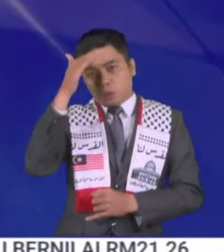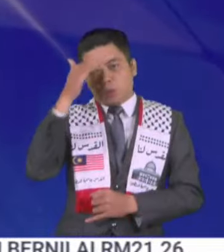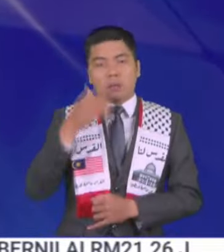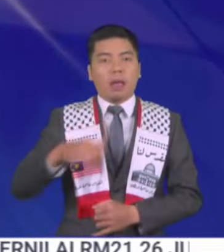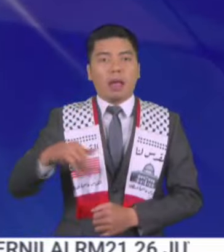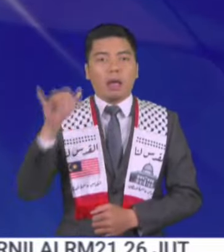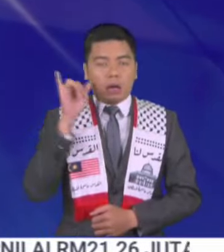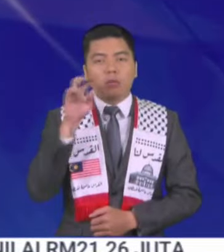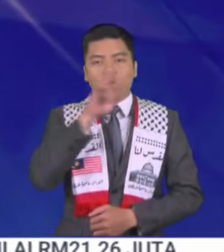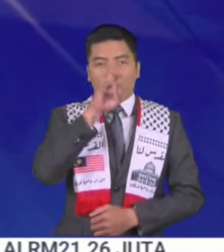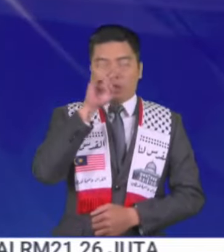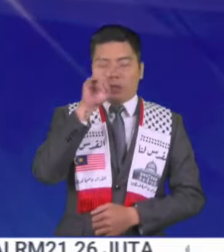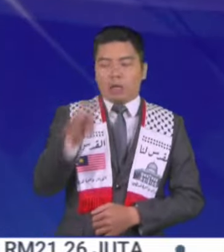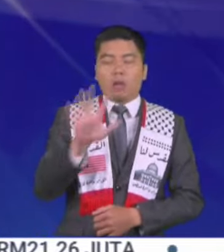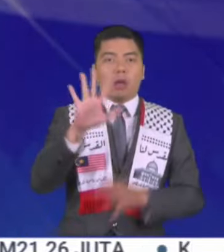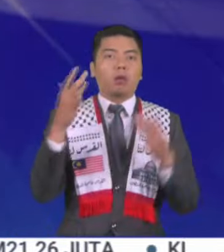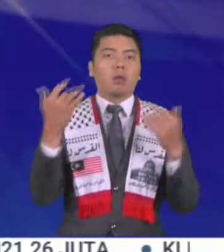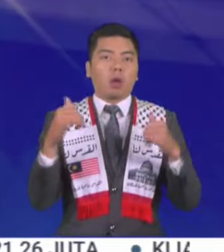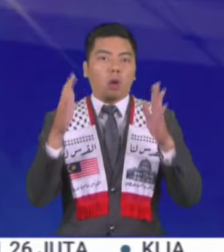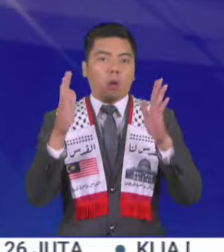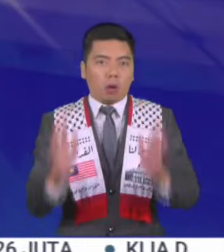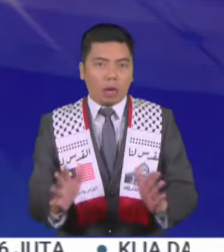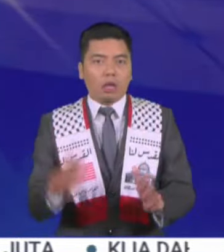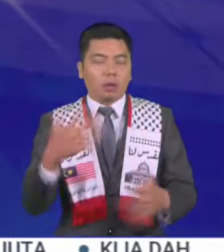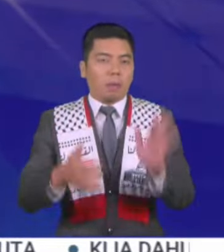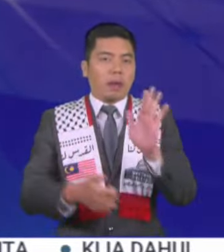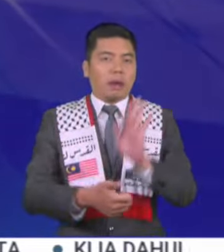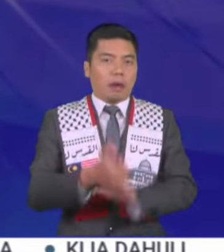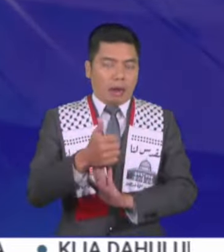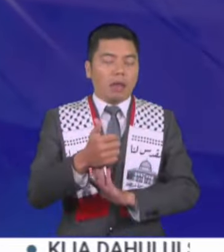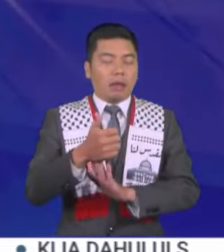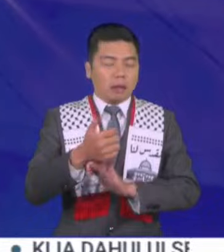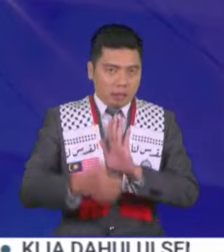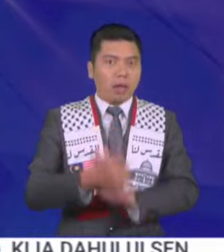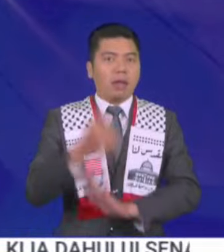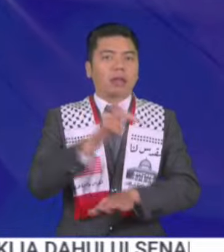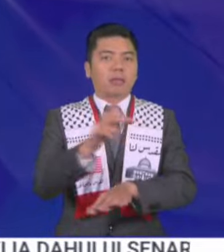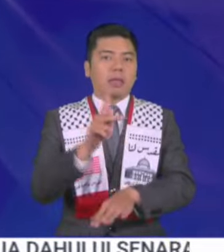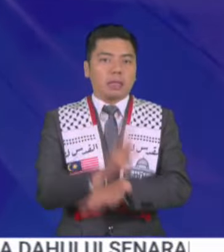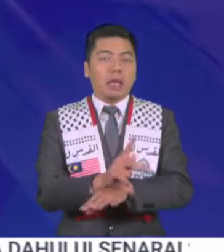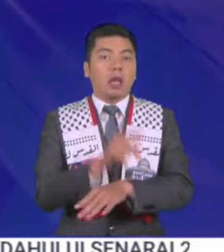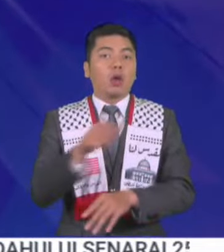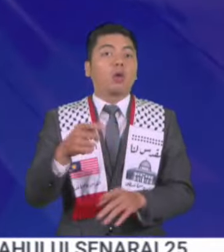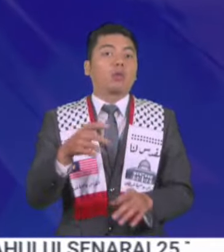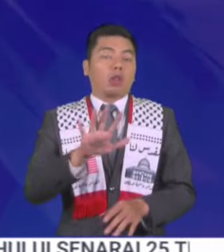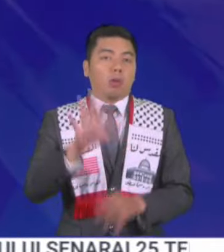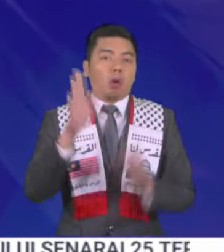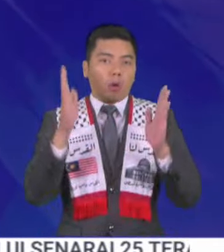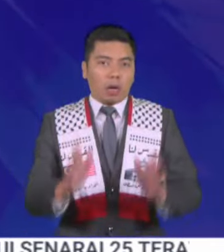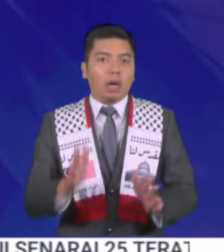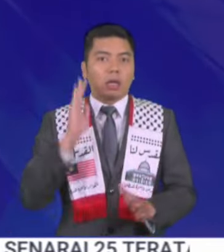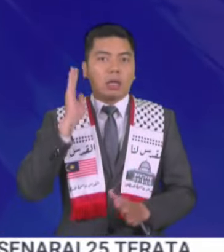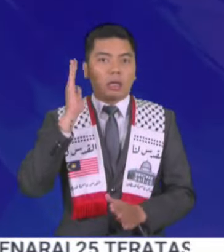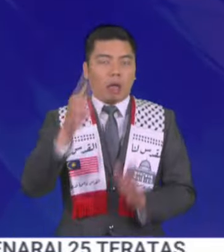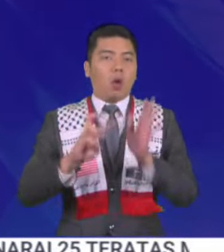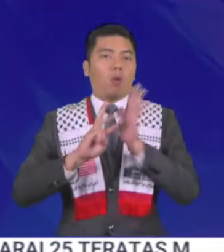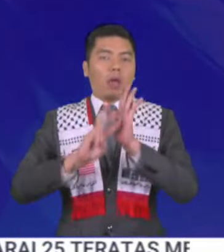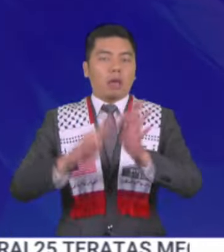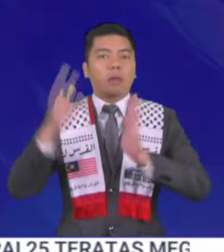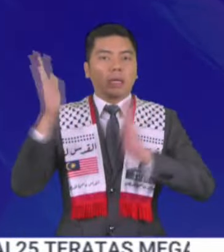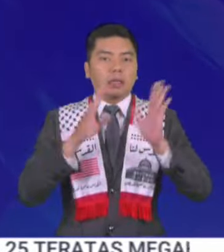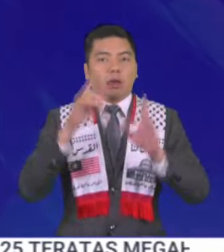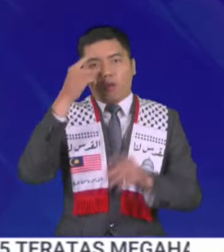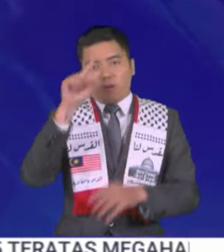Johor semalam menyaksikan 5 pemain dinobat sebagai juara kebangsaan. Kelima-lima pemain berkenaan juga akan diwakili negara